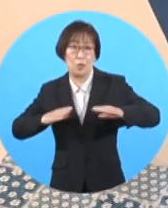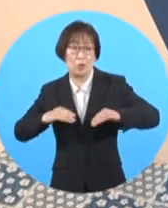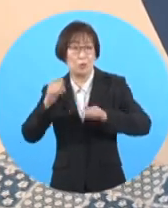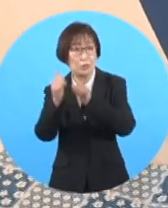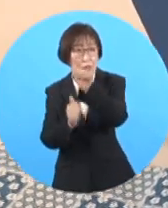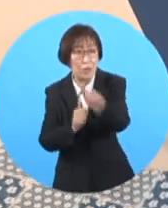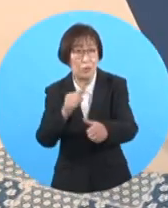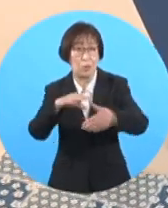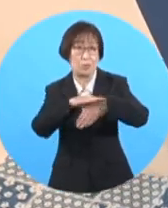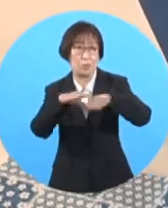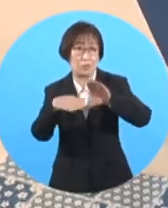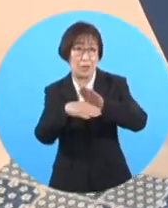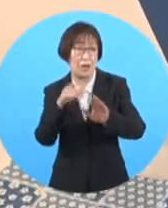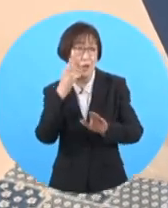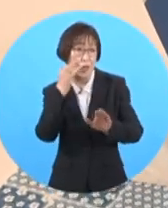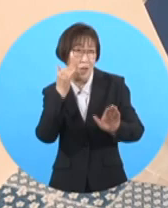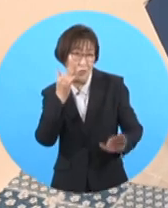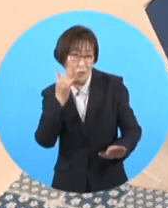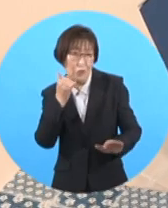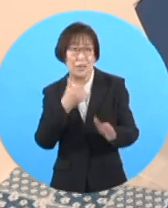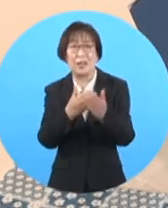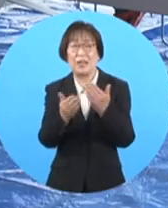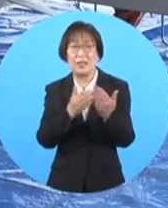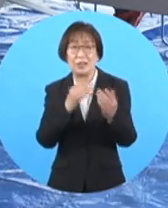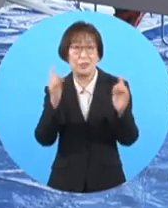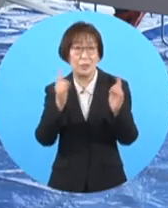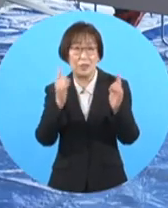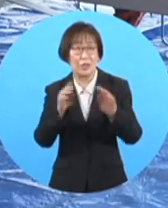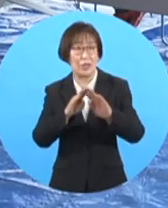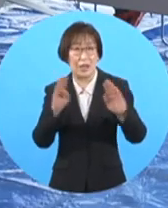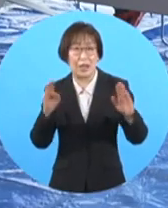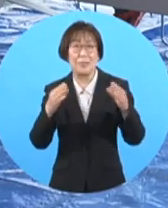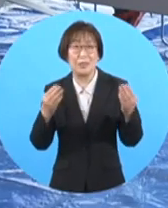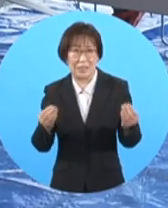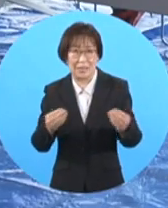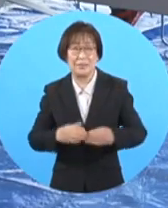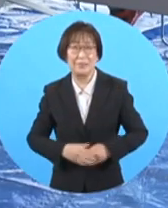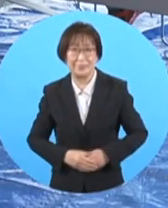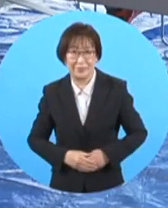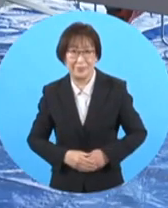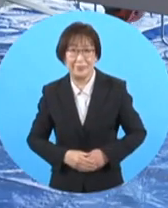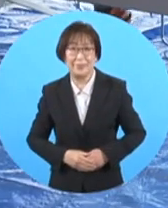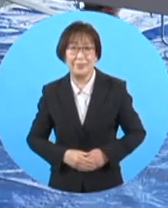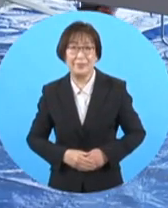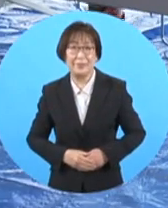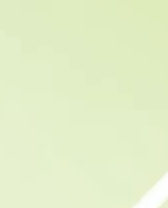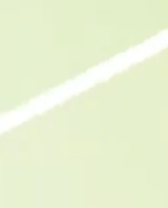統文化を親子で体験するイベントが開かれました。